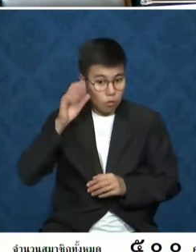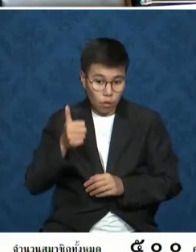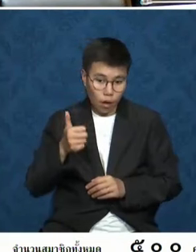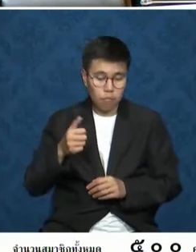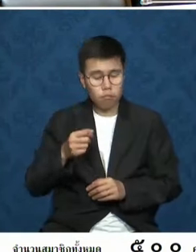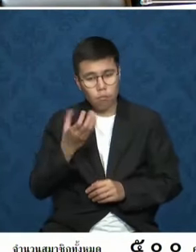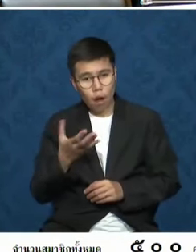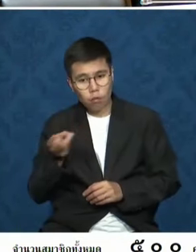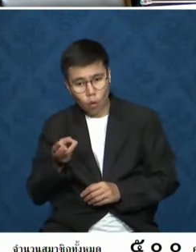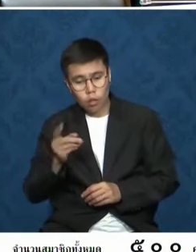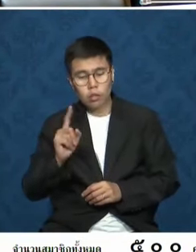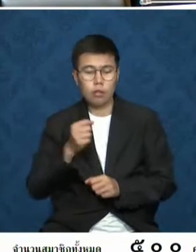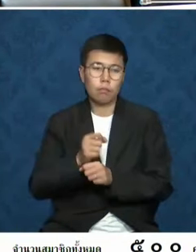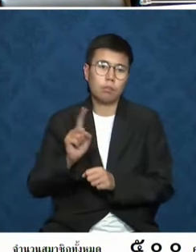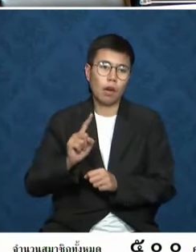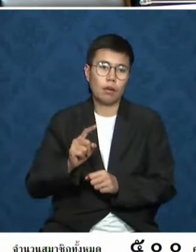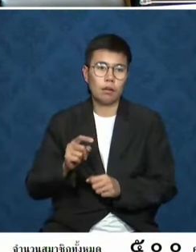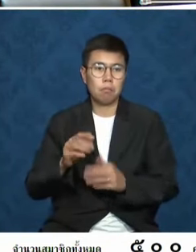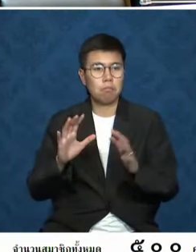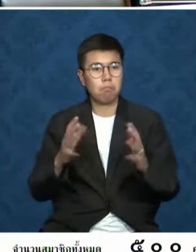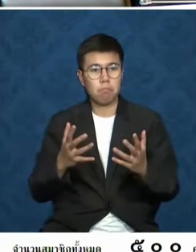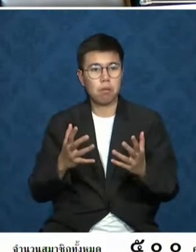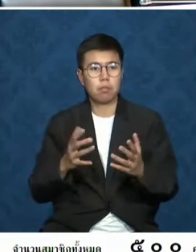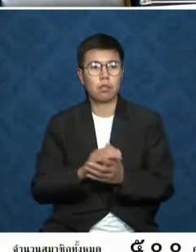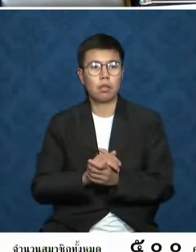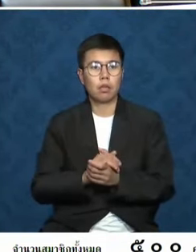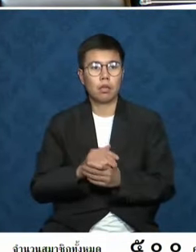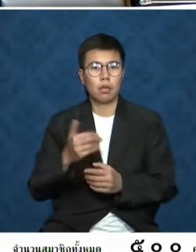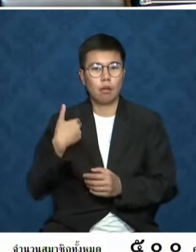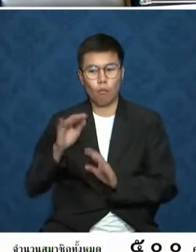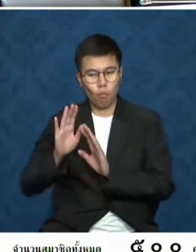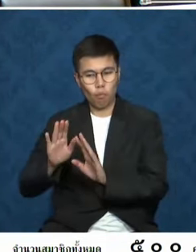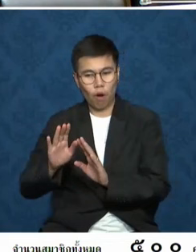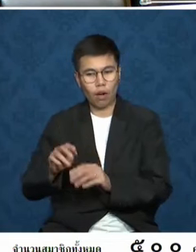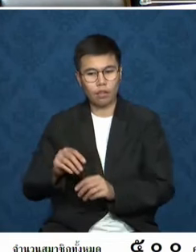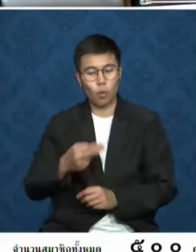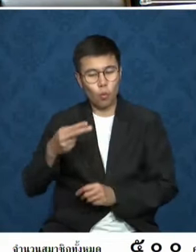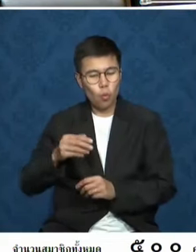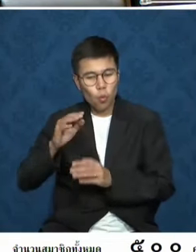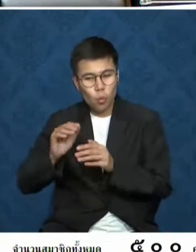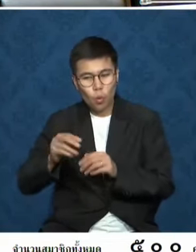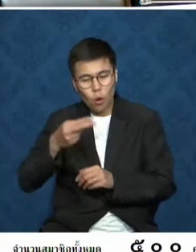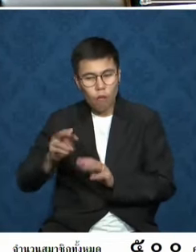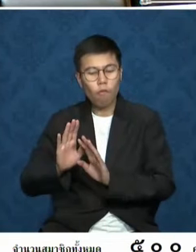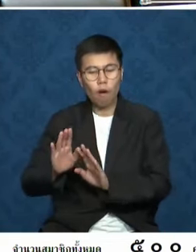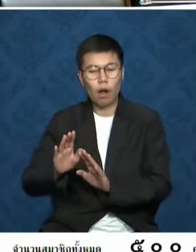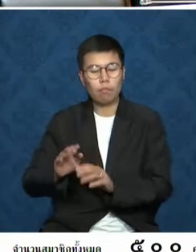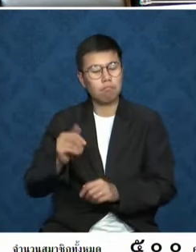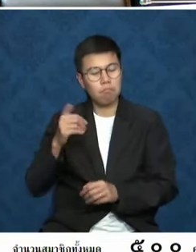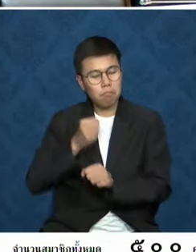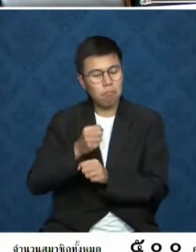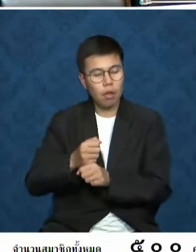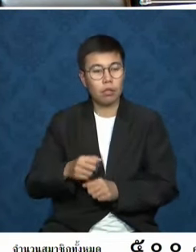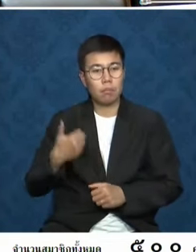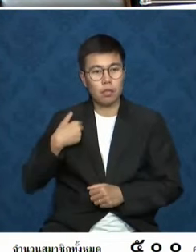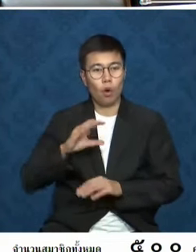กนอยแค่ไหนจะรได้อย่ไรว่าไม่มีการใช้เส้นอะไรแบบนั้นอัี้เธนกฝากไปเรนี้ด้วยเพาว่าบางครั้งบ